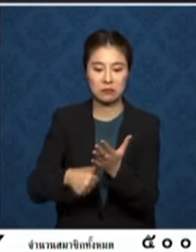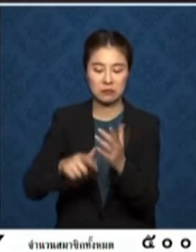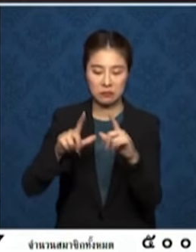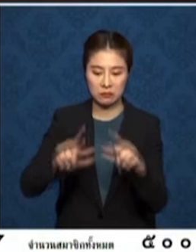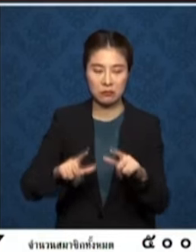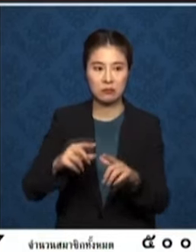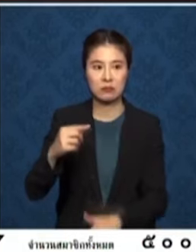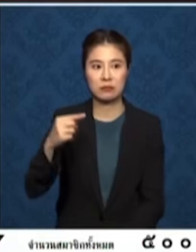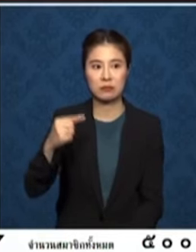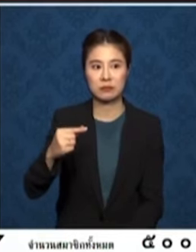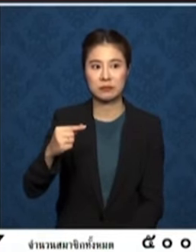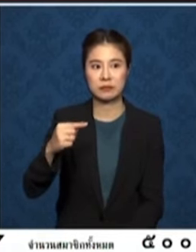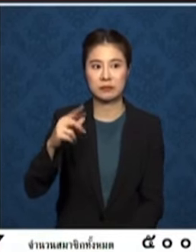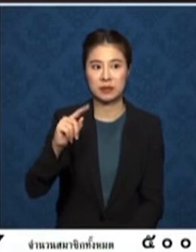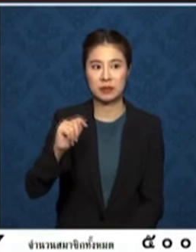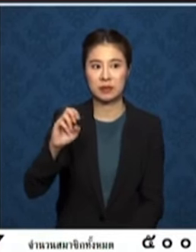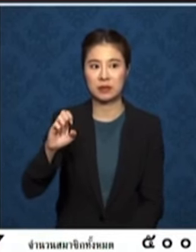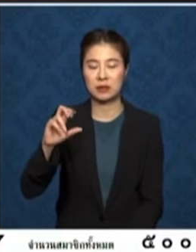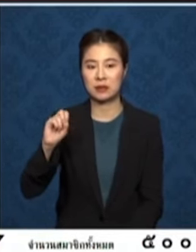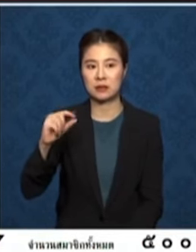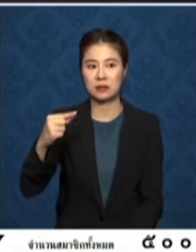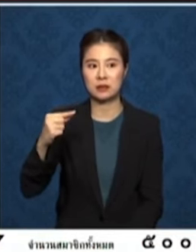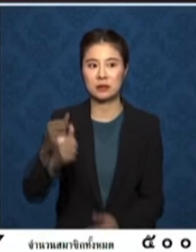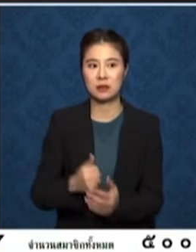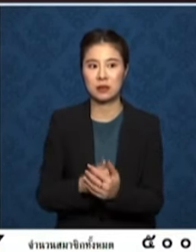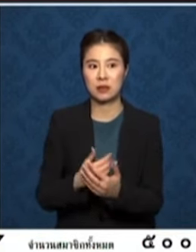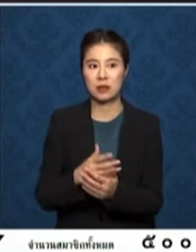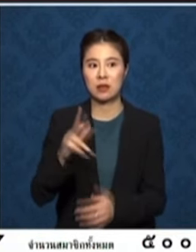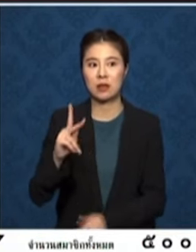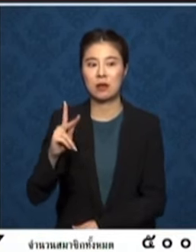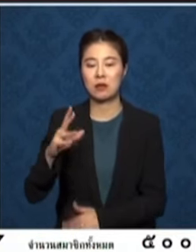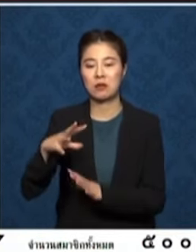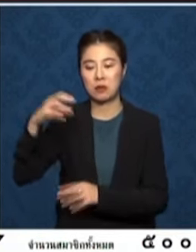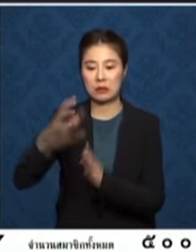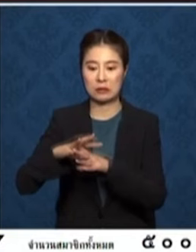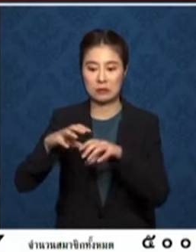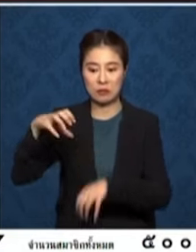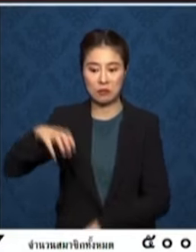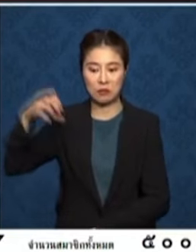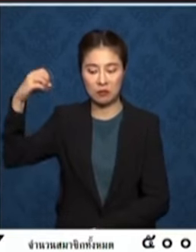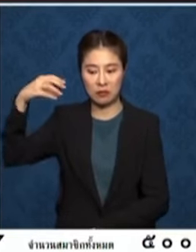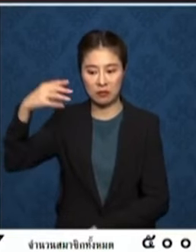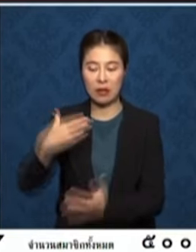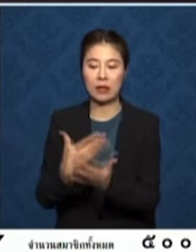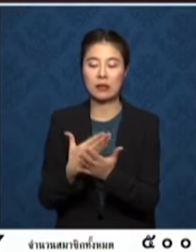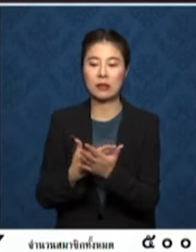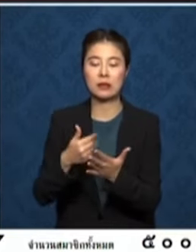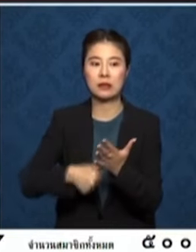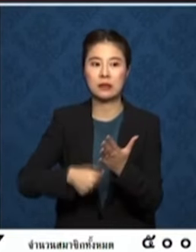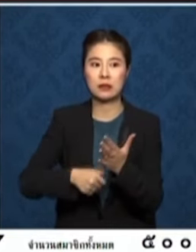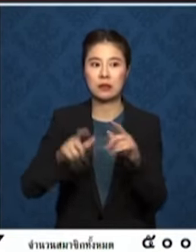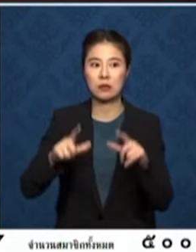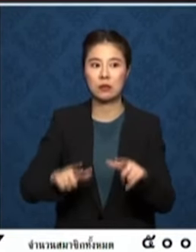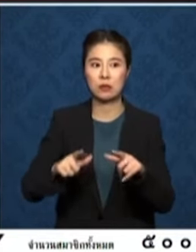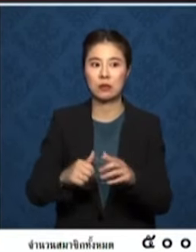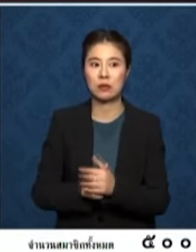ESGมีการรถการนำส่งรายได้ของกอฟอฟอ. wra razineตอนนี้ 8000 ล้บาทที่โ Gosแต่ไม่